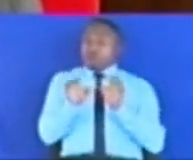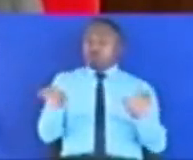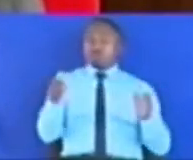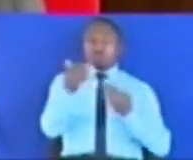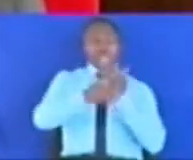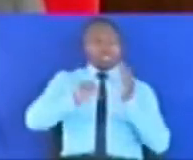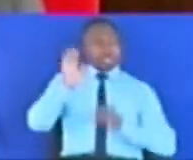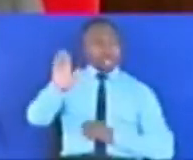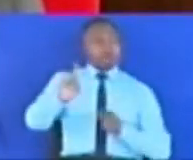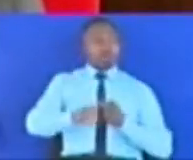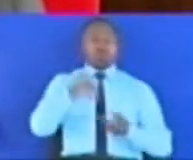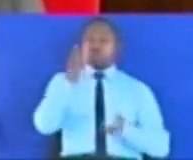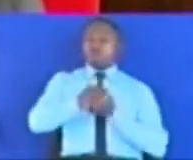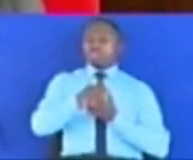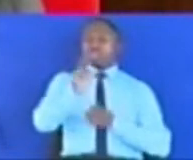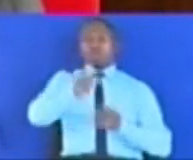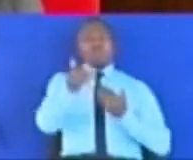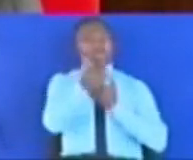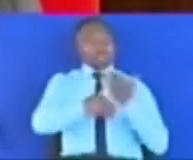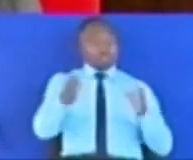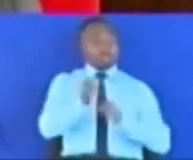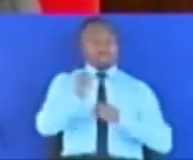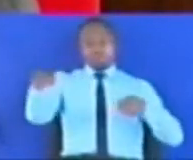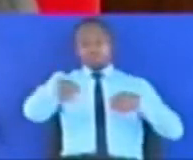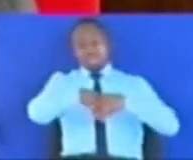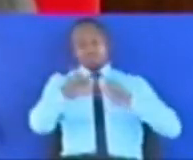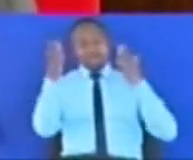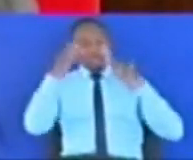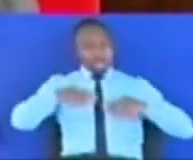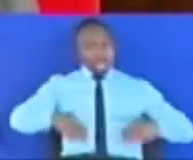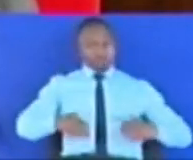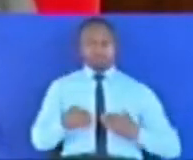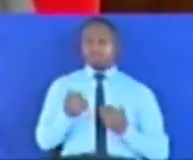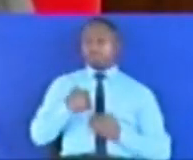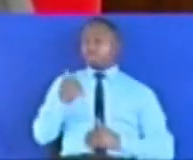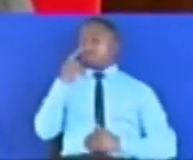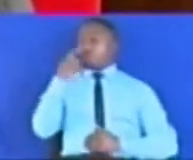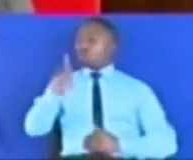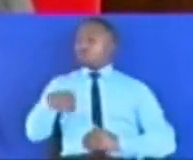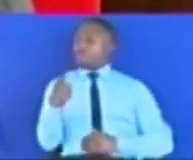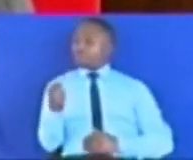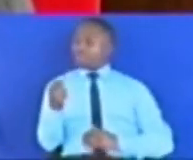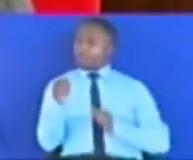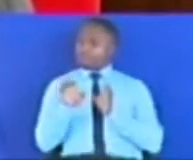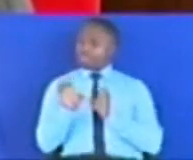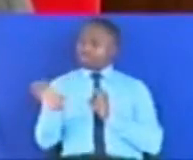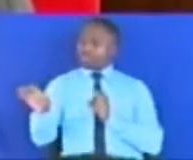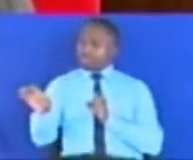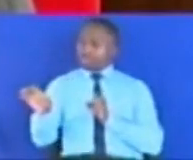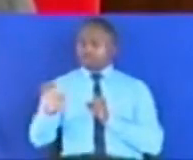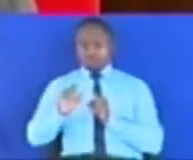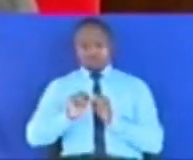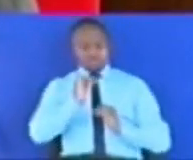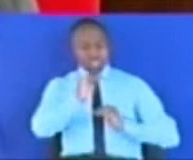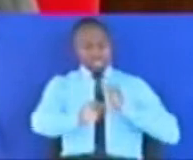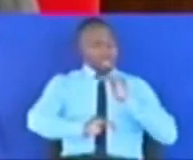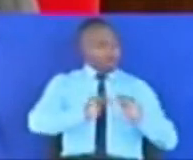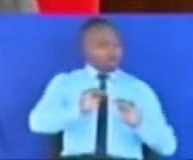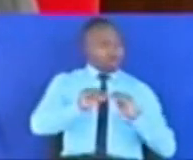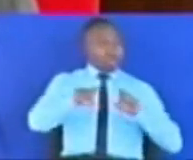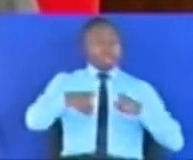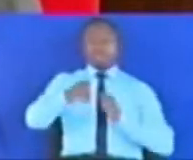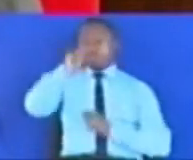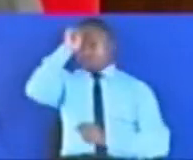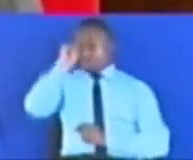yao kuhakikisha wananchi wanapata bima ya afya kwa wote. Nimeona kuna fedha imetengwa pale kwa mchakato. Lakini